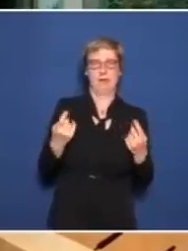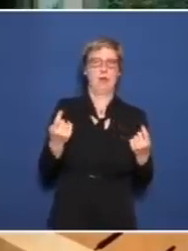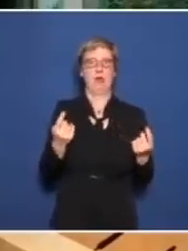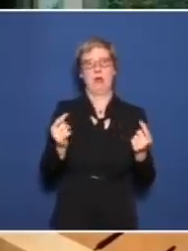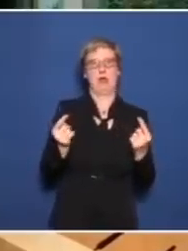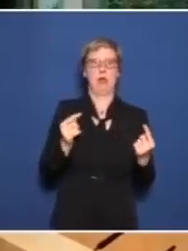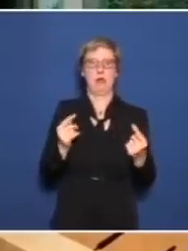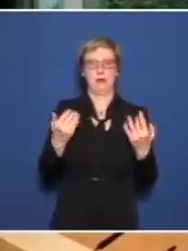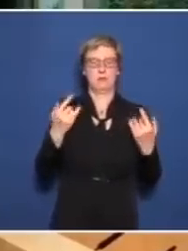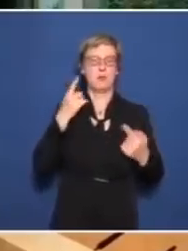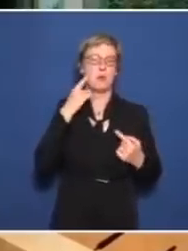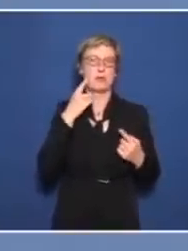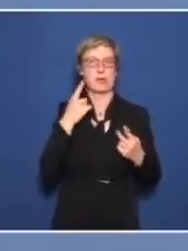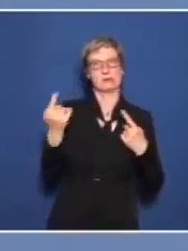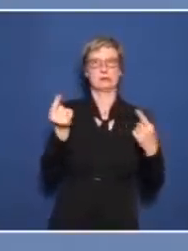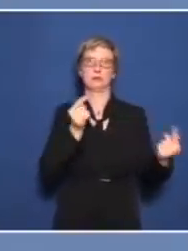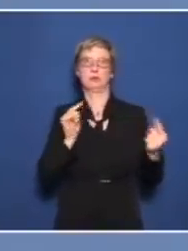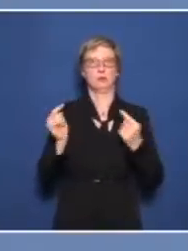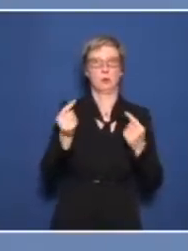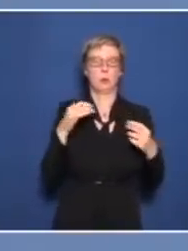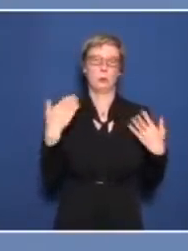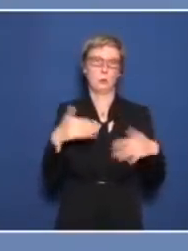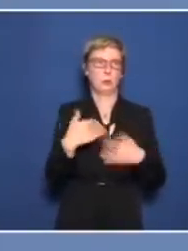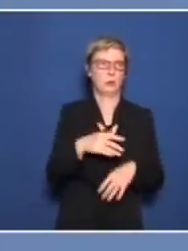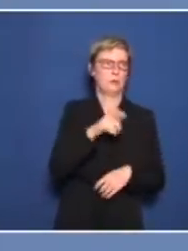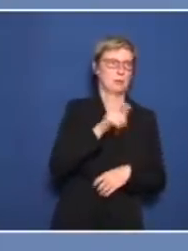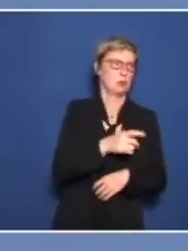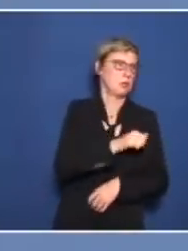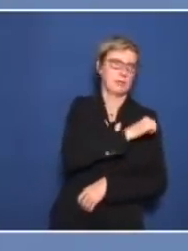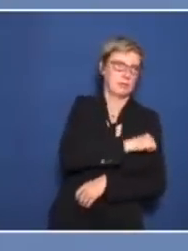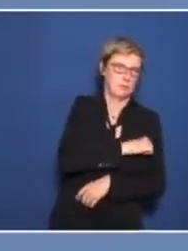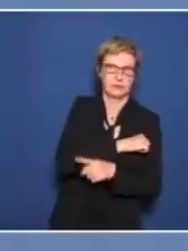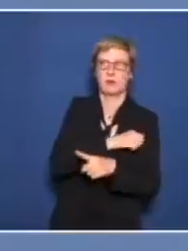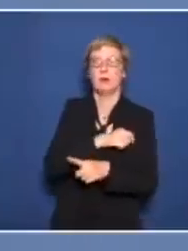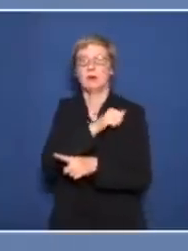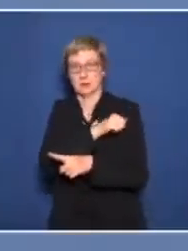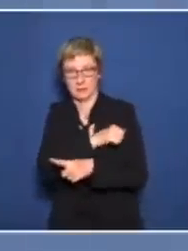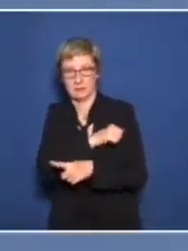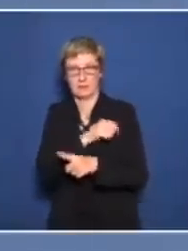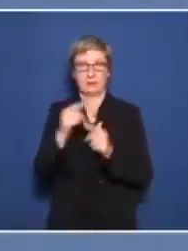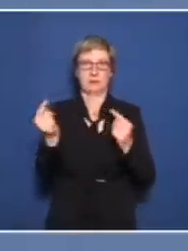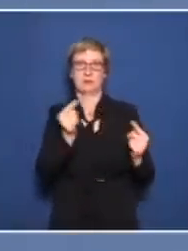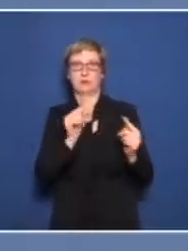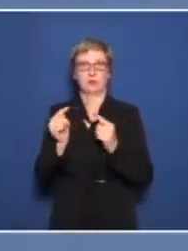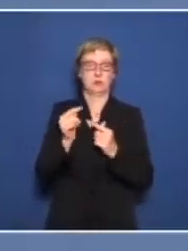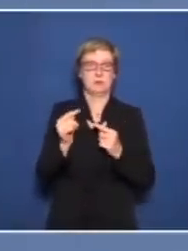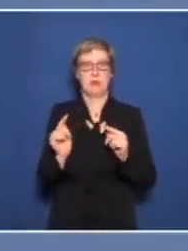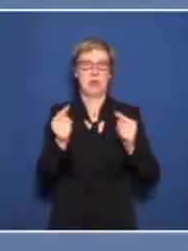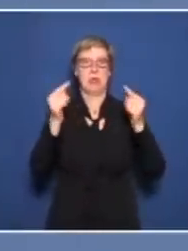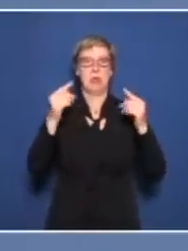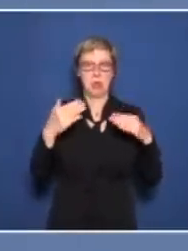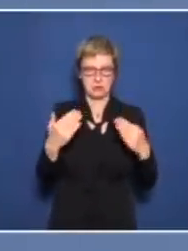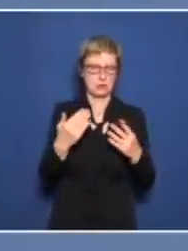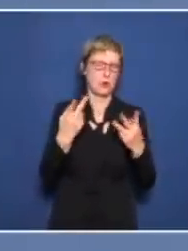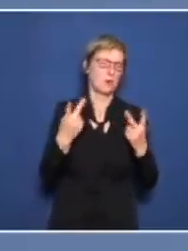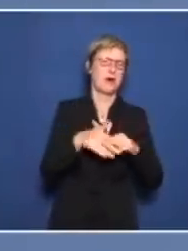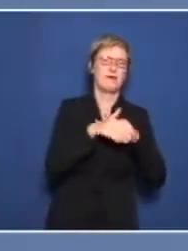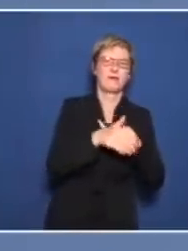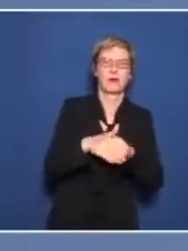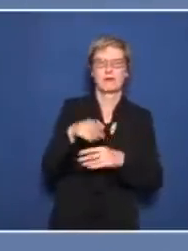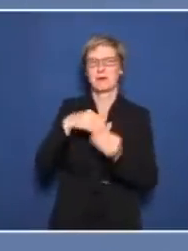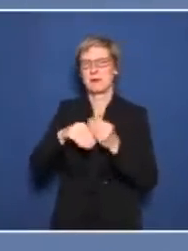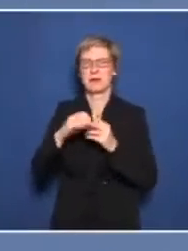Geimpfte, Ungeimpfte. Das ist eine Spannungssituation, glaube ich, wirklich in jeder Familie, in jedem Freundeskreis, in jedem Bekanntenkreis. In der